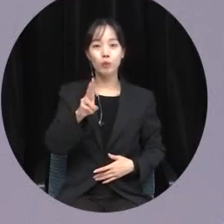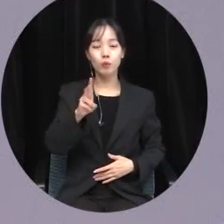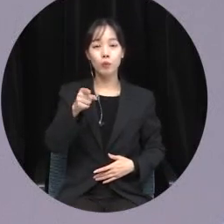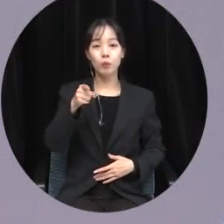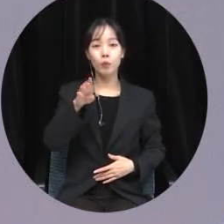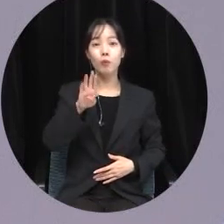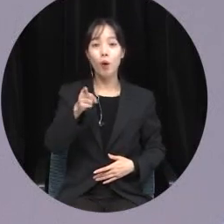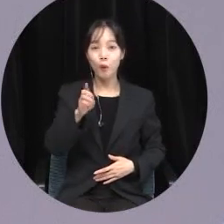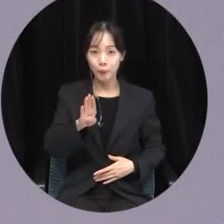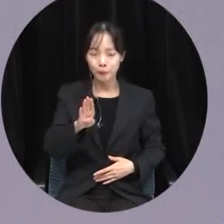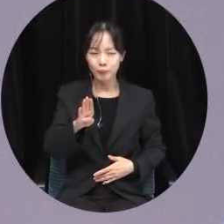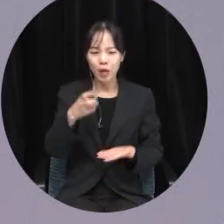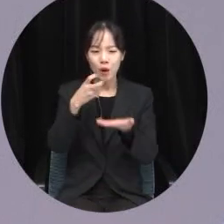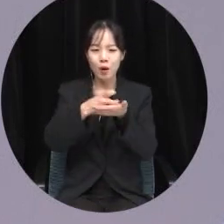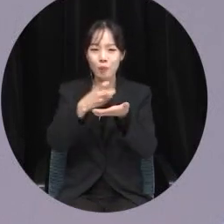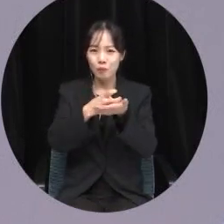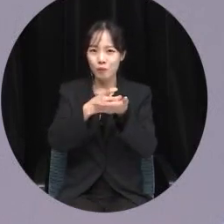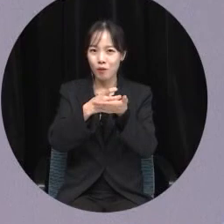공론화되고 있는데요.